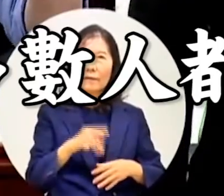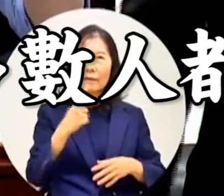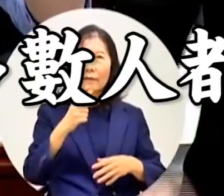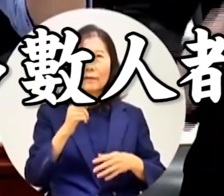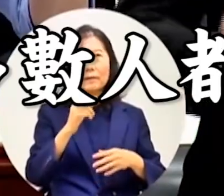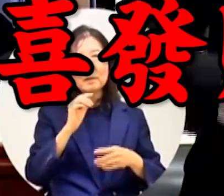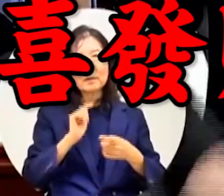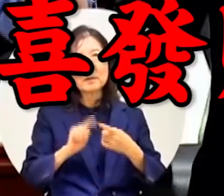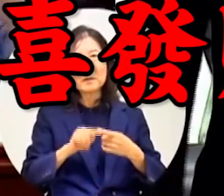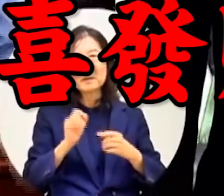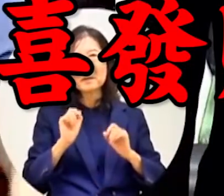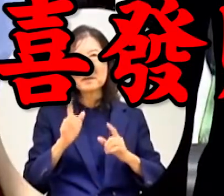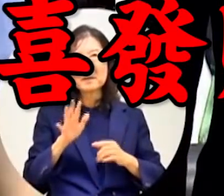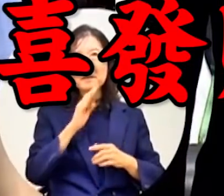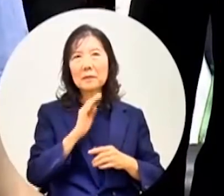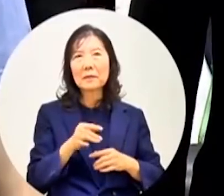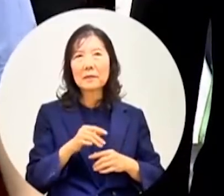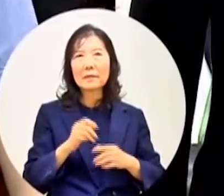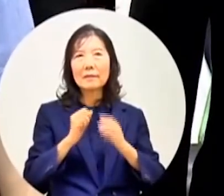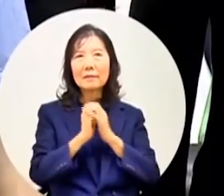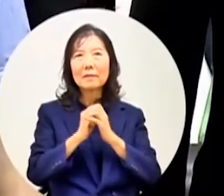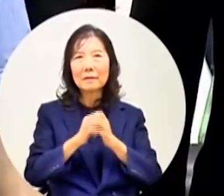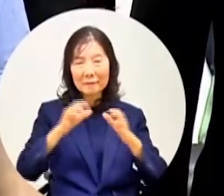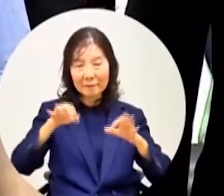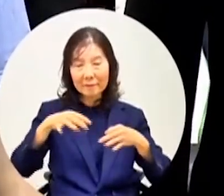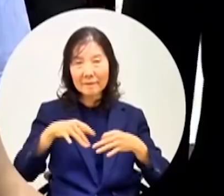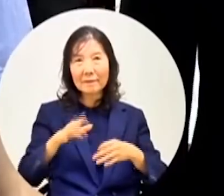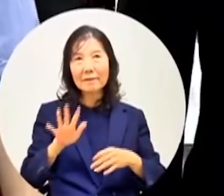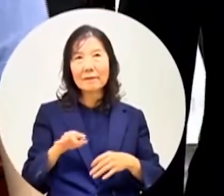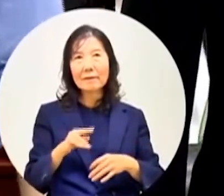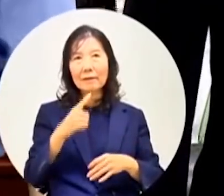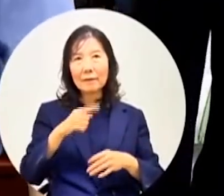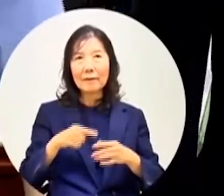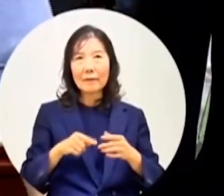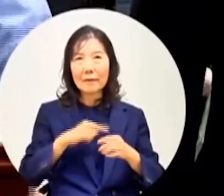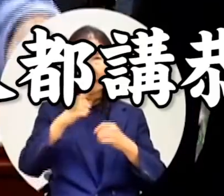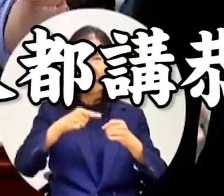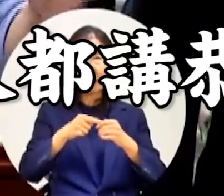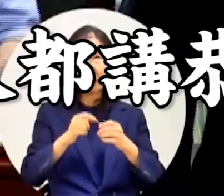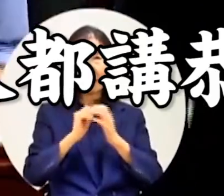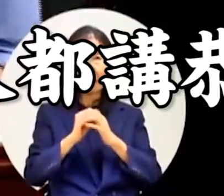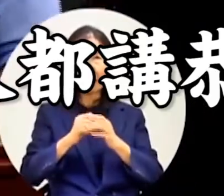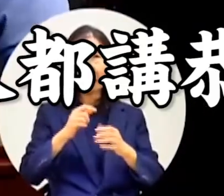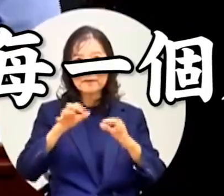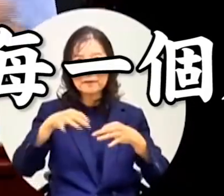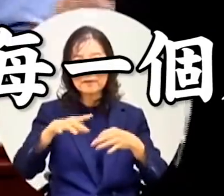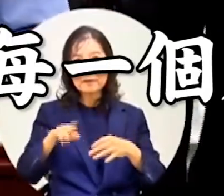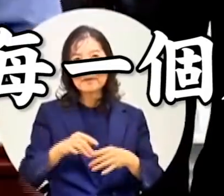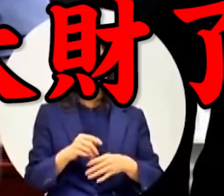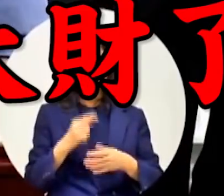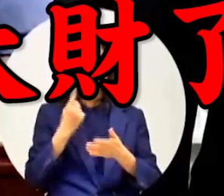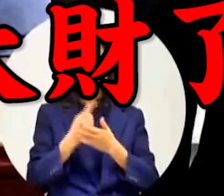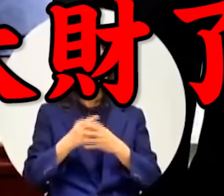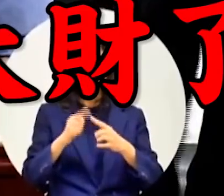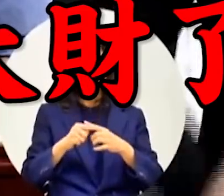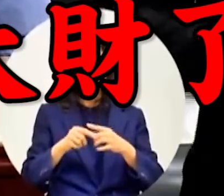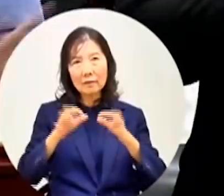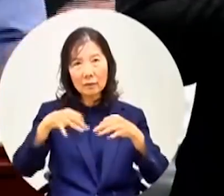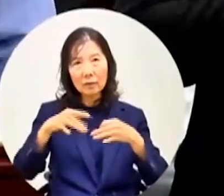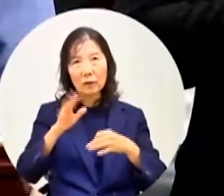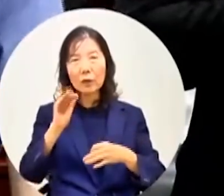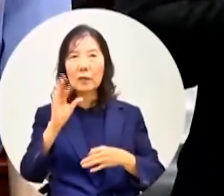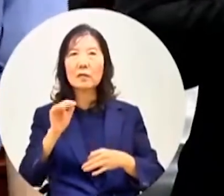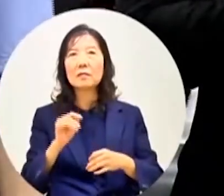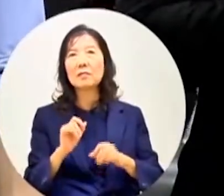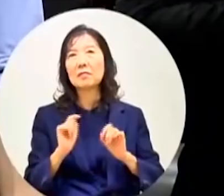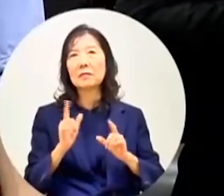大多数人都讲恭喜发财。 恭喜发财， 对不对？ 他不会一整年都恭喜发财。 那请问一下，每一个人都讲恭喜发财，最后每一个人都发了财吗？ 市